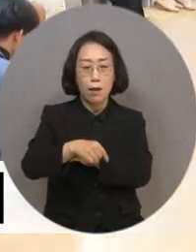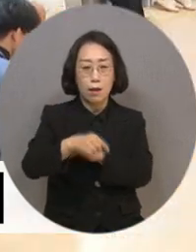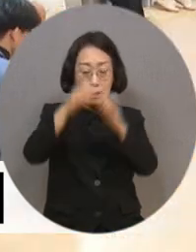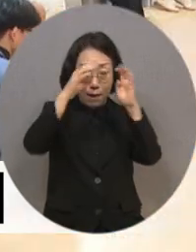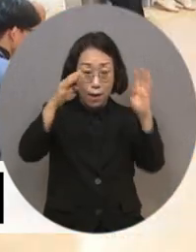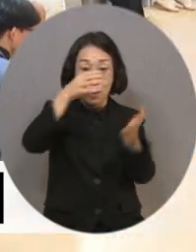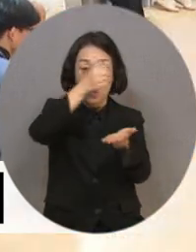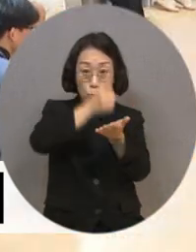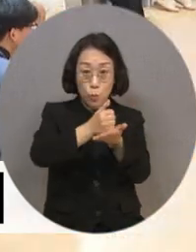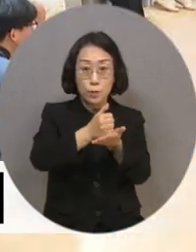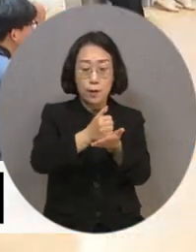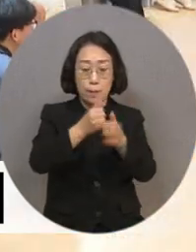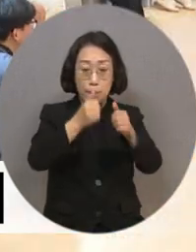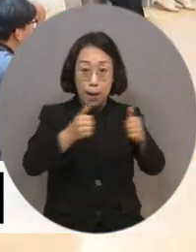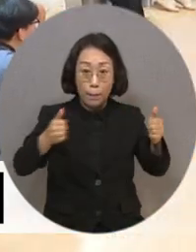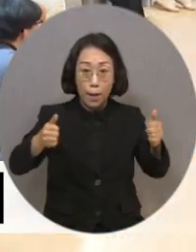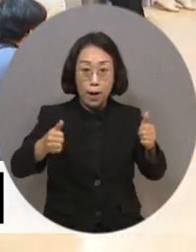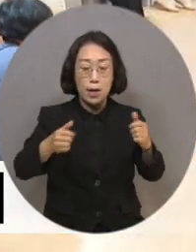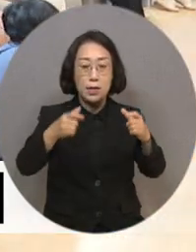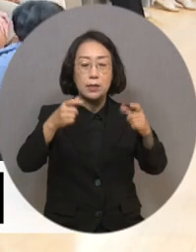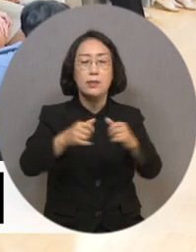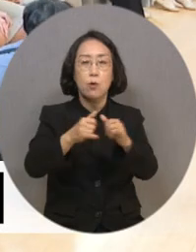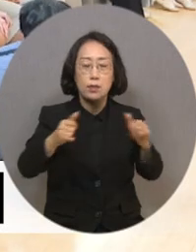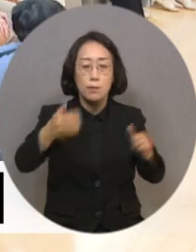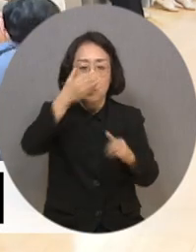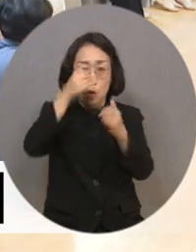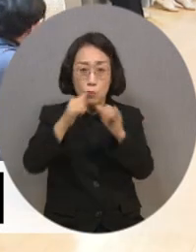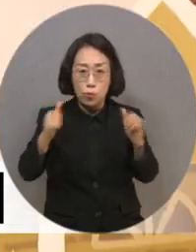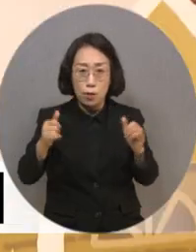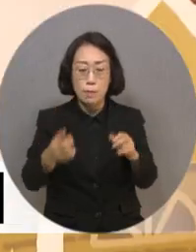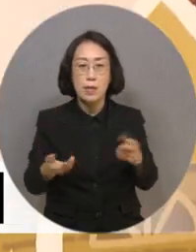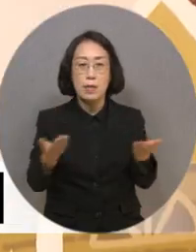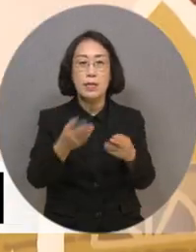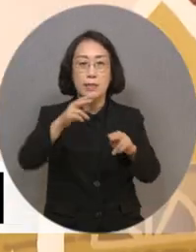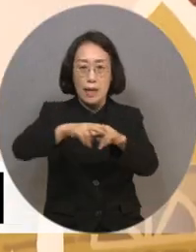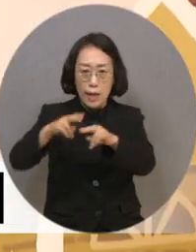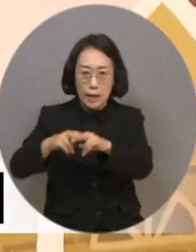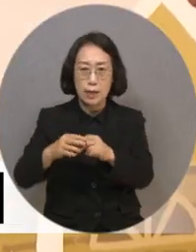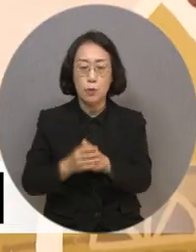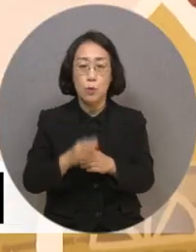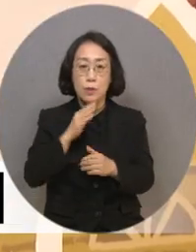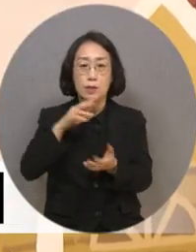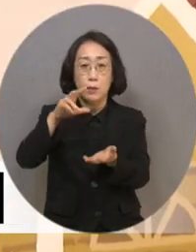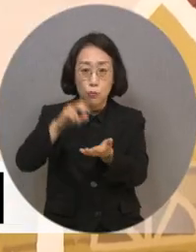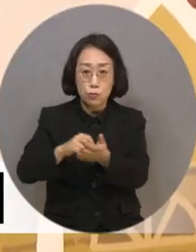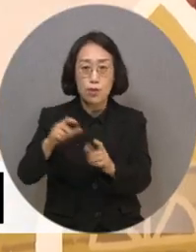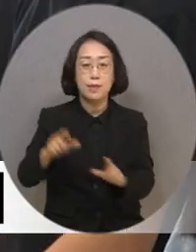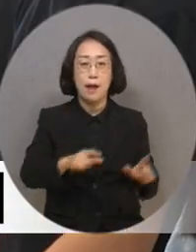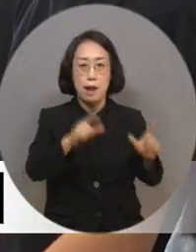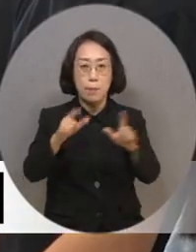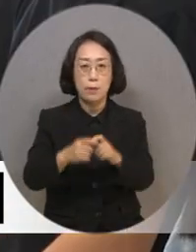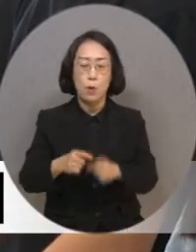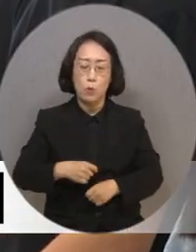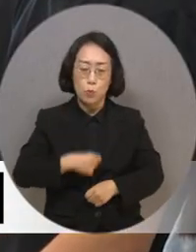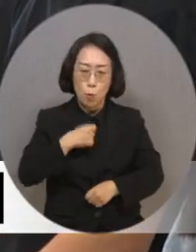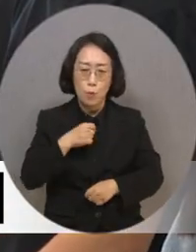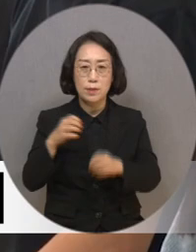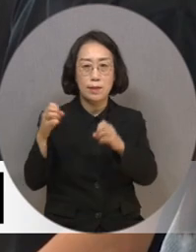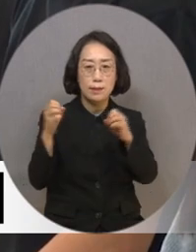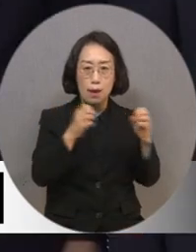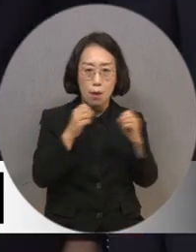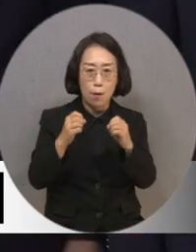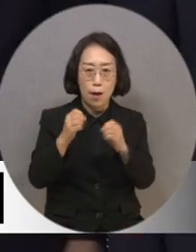멘토로 나서 지역 청년들의 교육, 취업, 창업 등 현안 과제와 삶에 대해 진솔한 이야기를